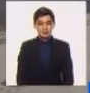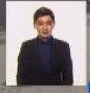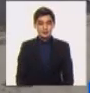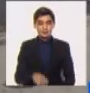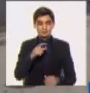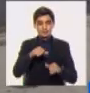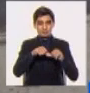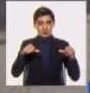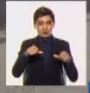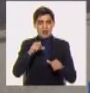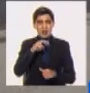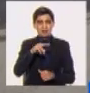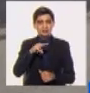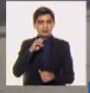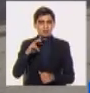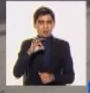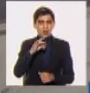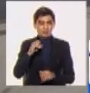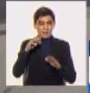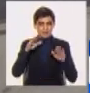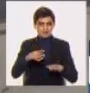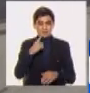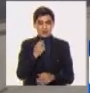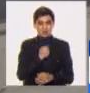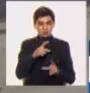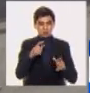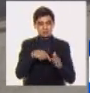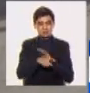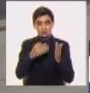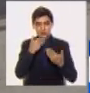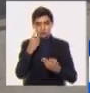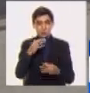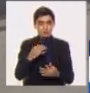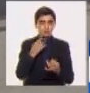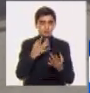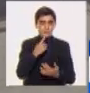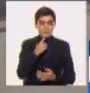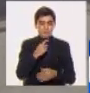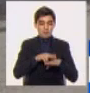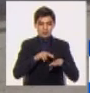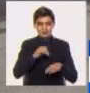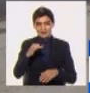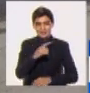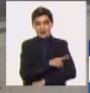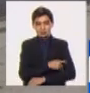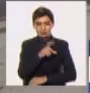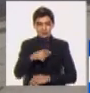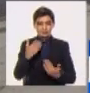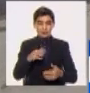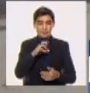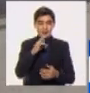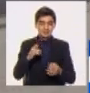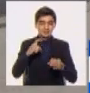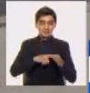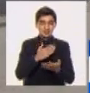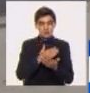Это блокпост возле рынка Алтын-Орда. Как раньше, военных здесь уже нет, только полиция и санэпидемиологи. Они по базе проверяют желающих попасть в Алматы